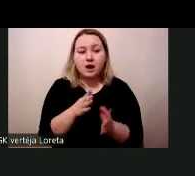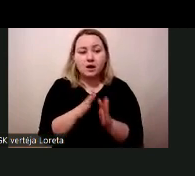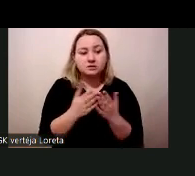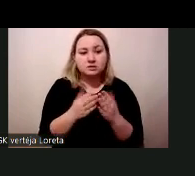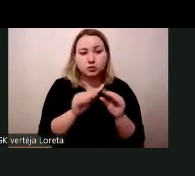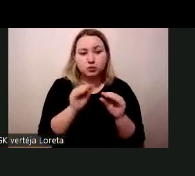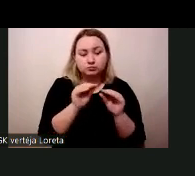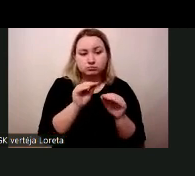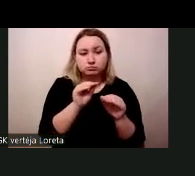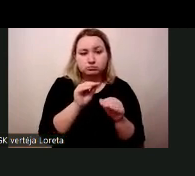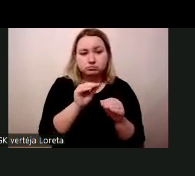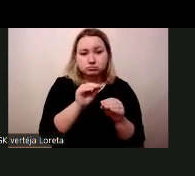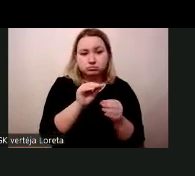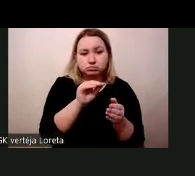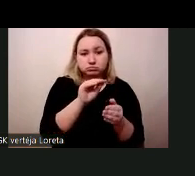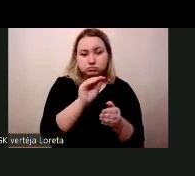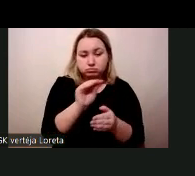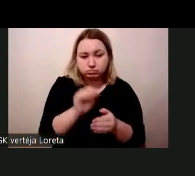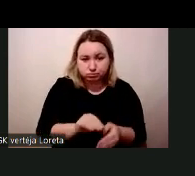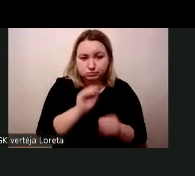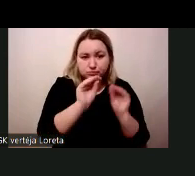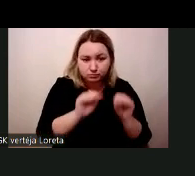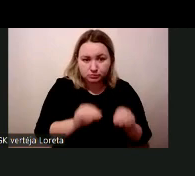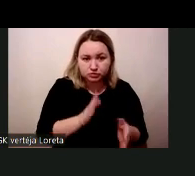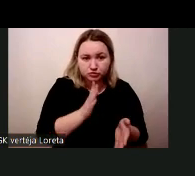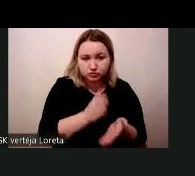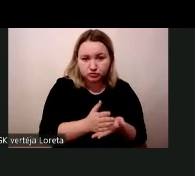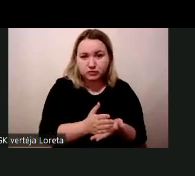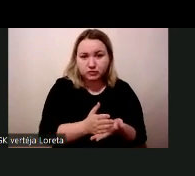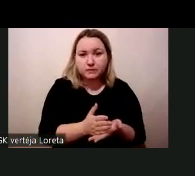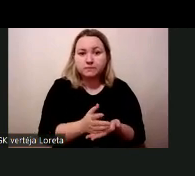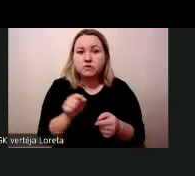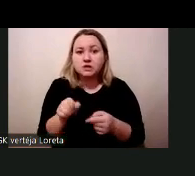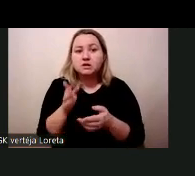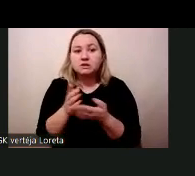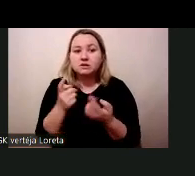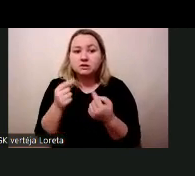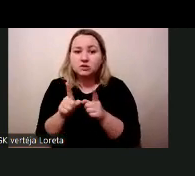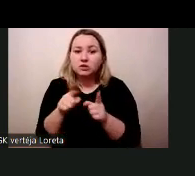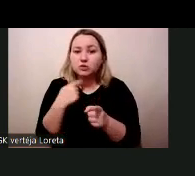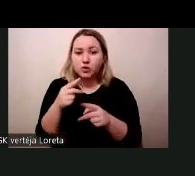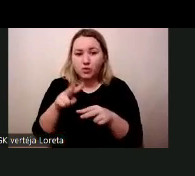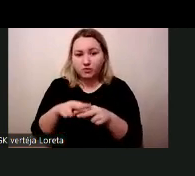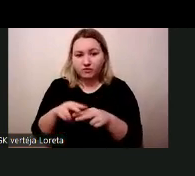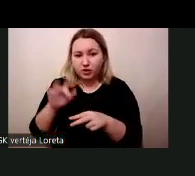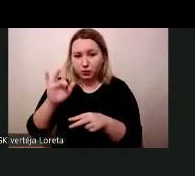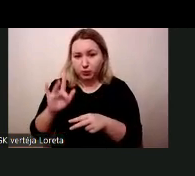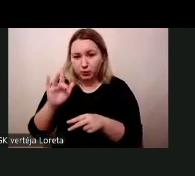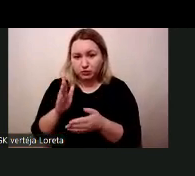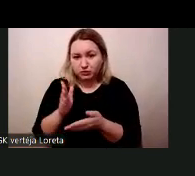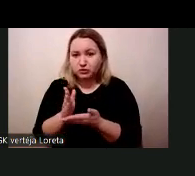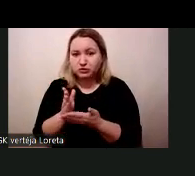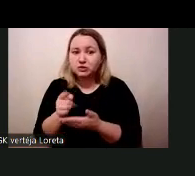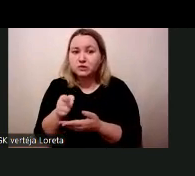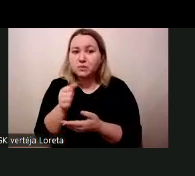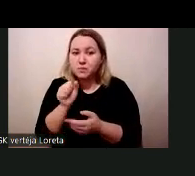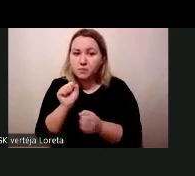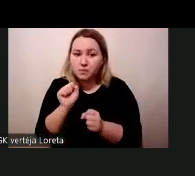pripildomas tokių knygų ir nėra labai daug vietos, kur